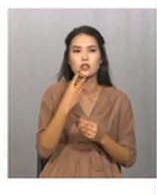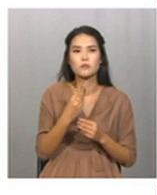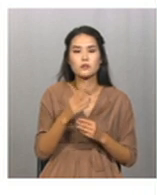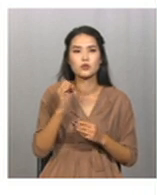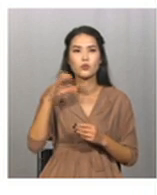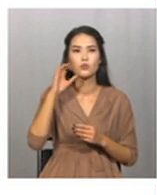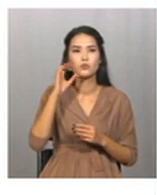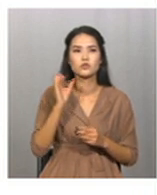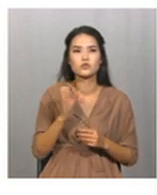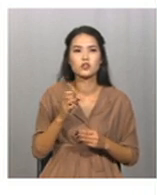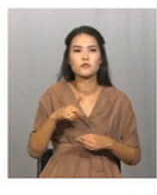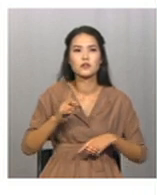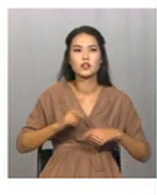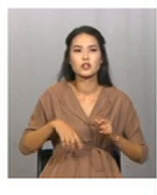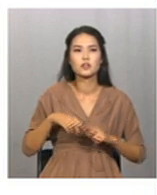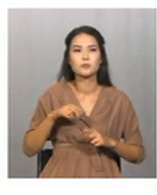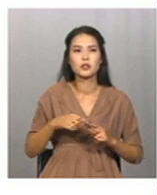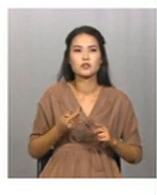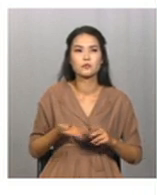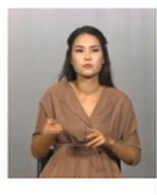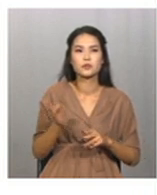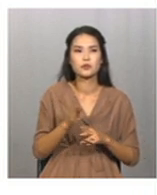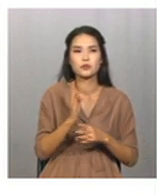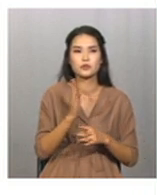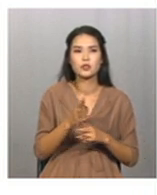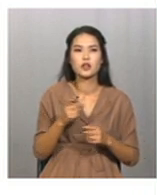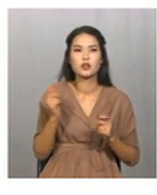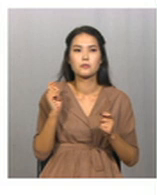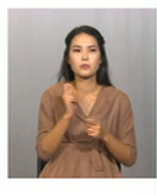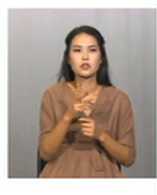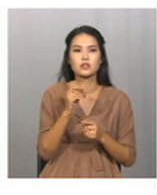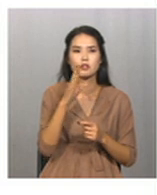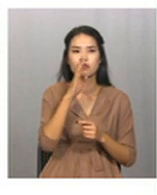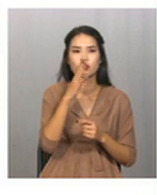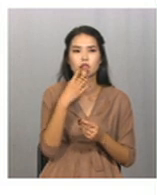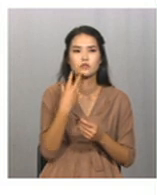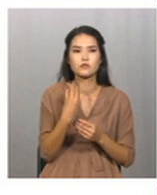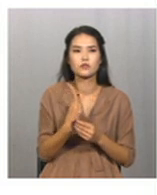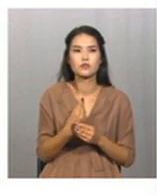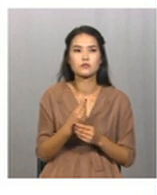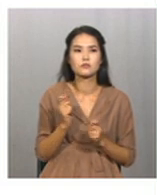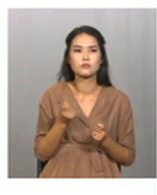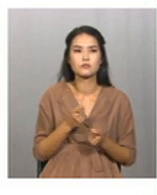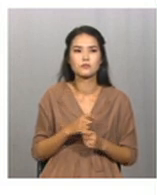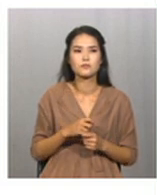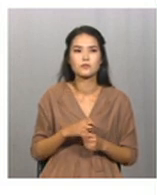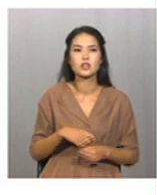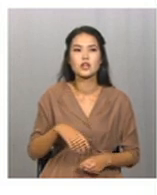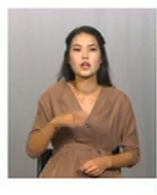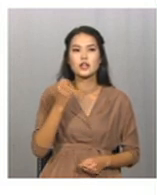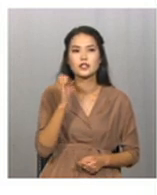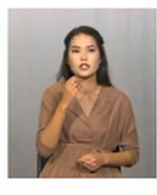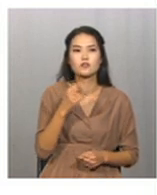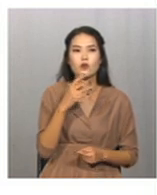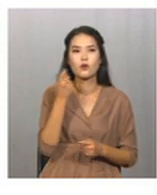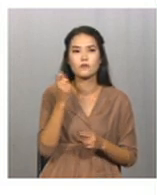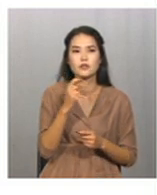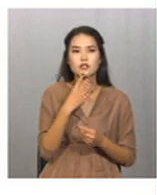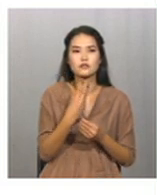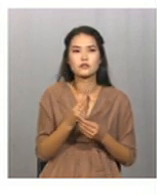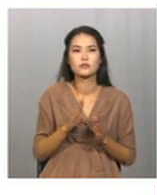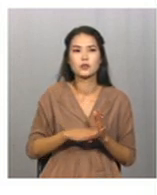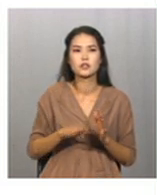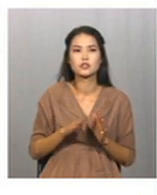знаменем и услышав «Ребята, вперед!», бросились на врага за своим предводителем. Единство офицеров